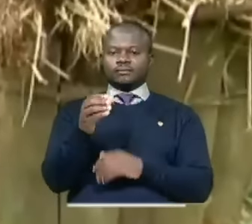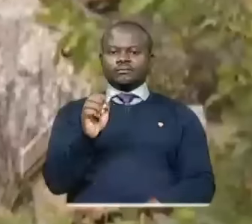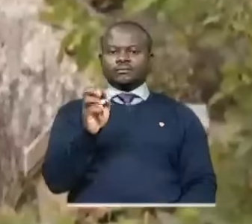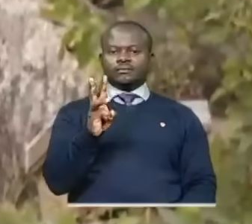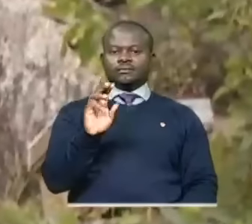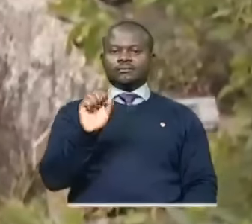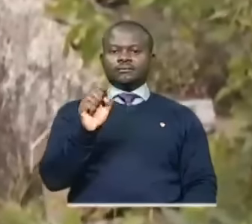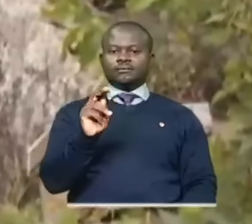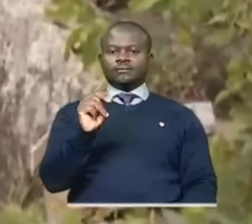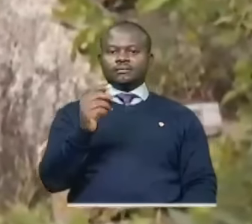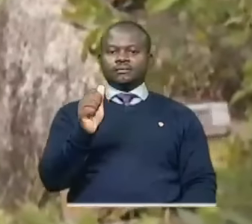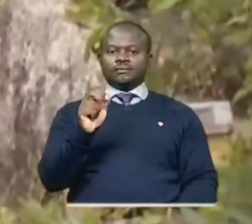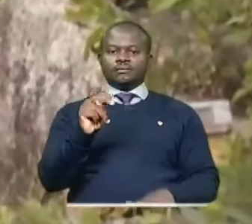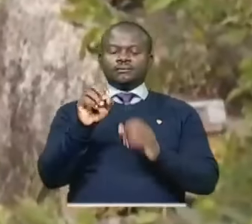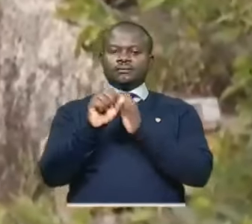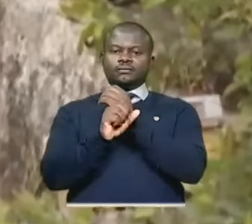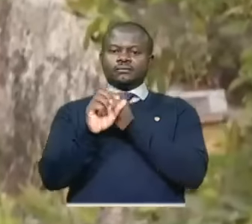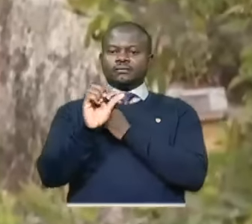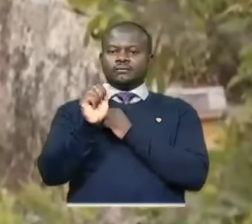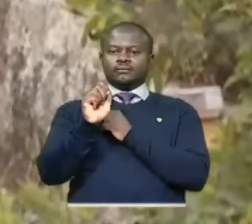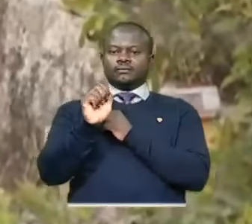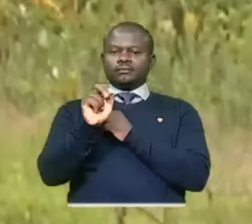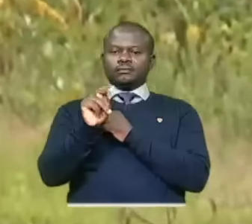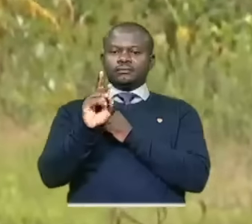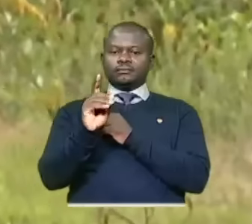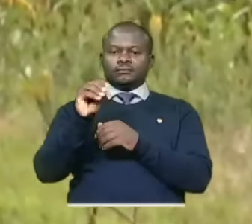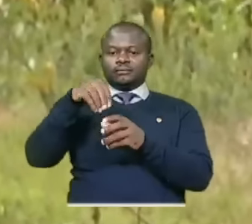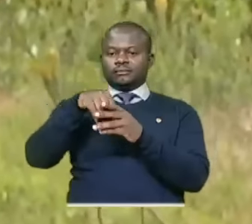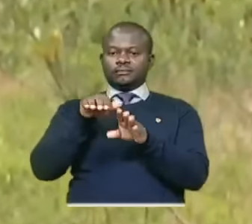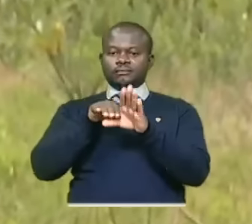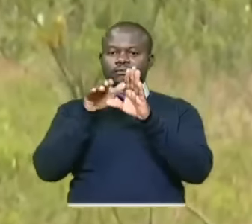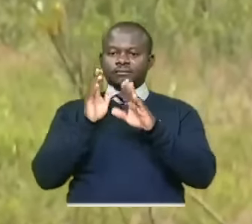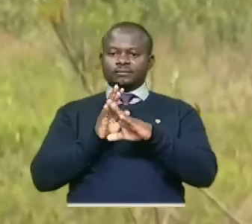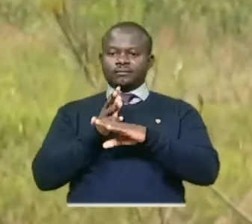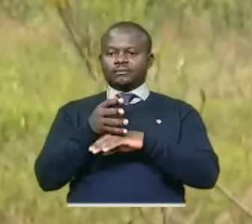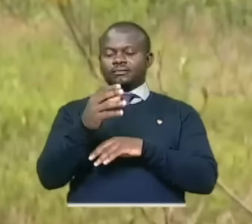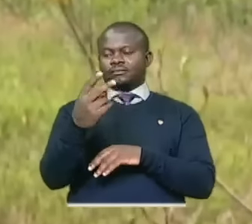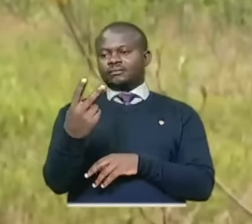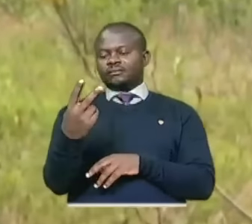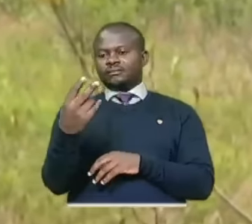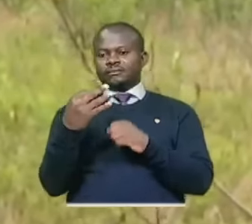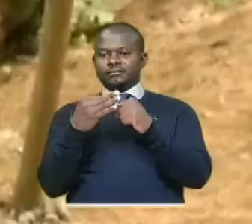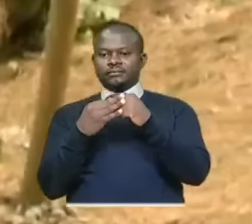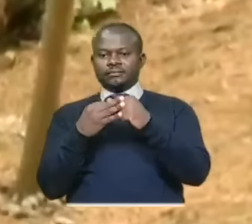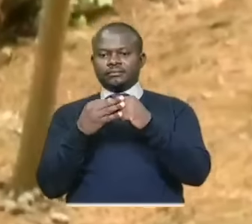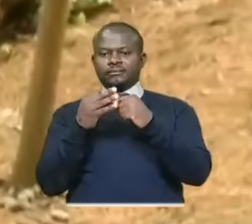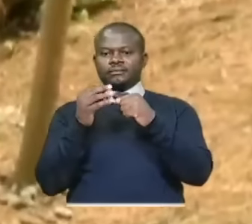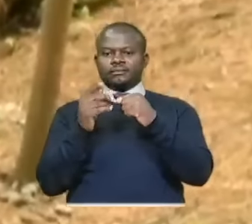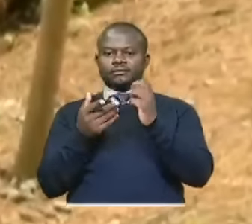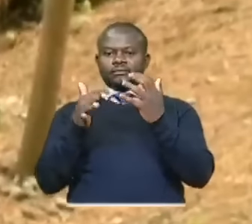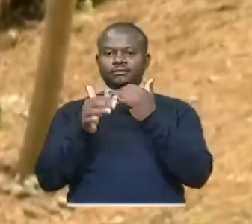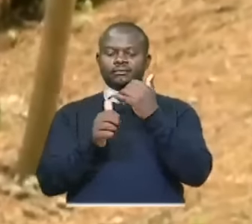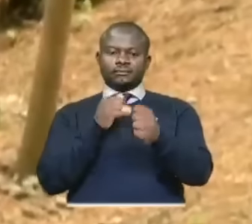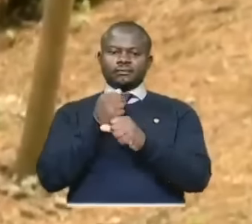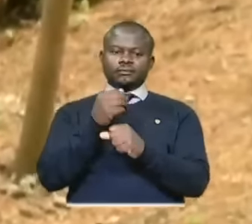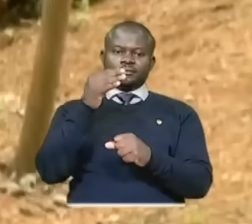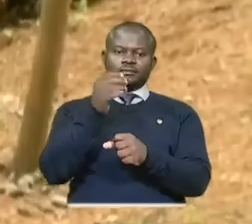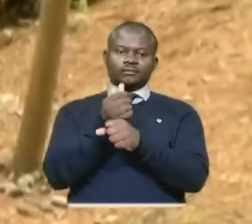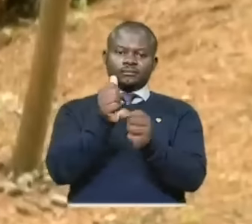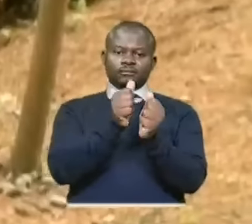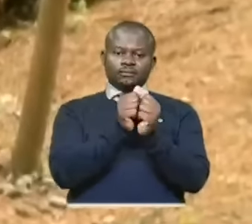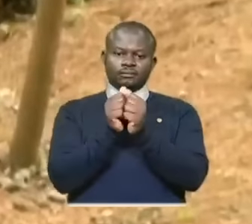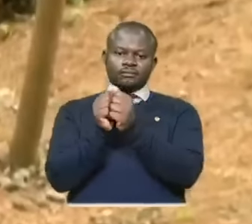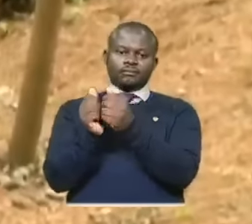twisunganiye bavumvu bo mu murenge wa Gatunda igizwe n'abanyamuryango bagera kuri 28 bakaba bamaze imyaka 4 bakorera hamwe